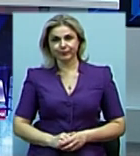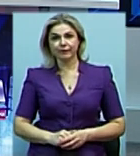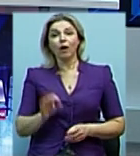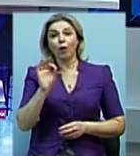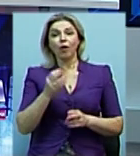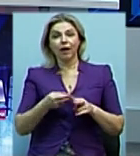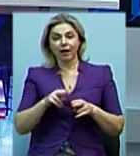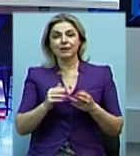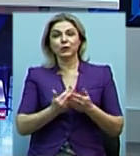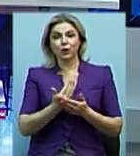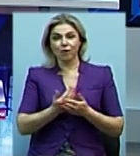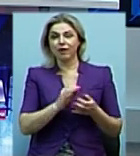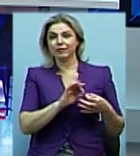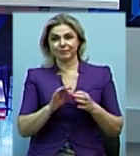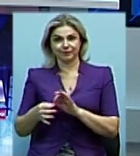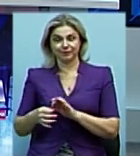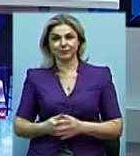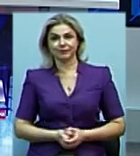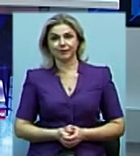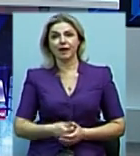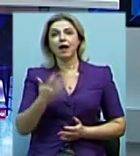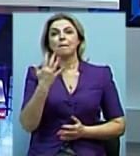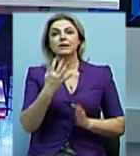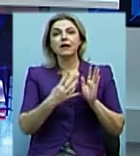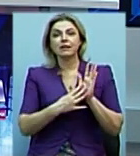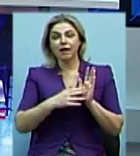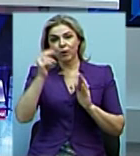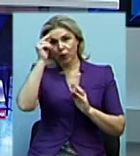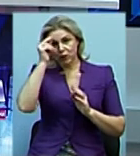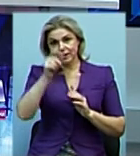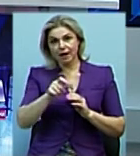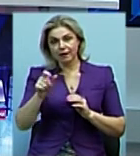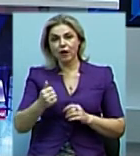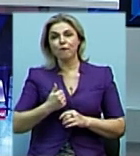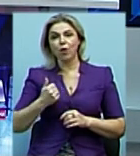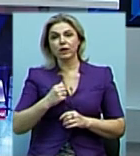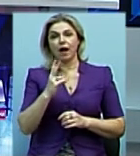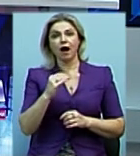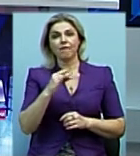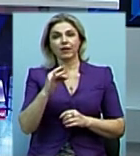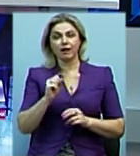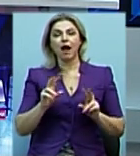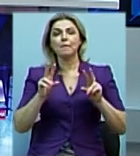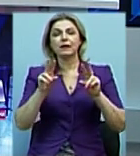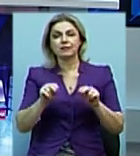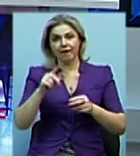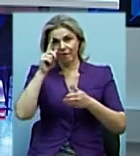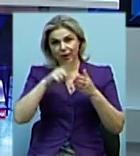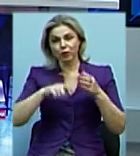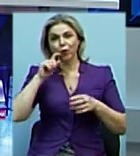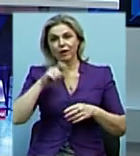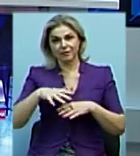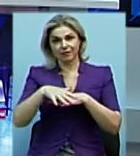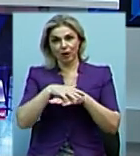Тож про ці та інші події більш докладно. 59 курсантів військової кафедри склали присягу на вірність українському